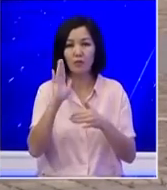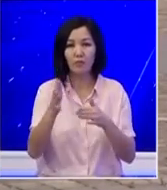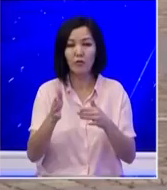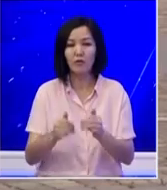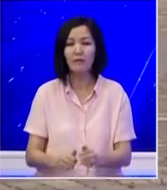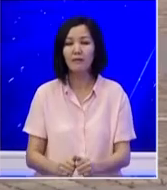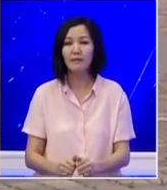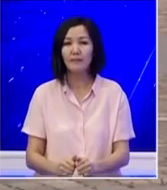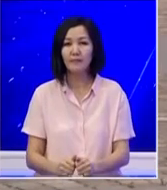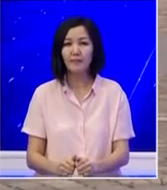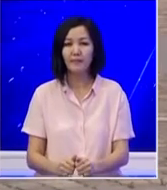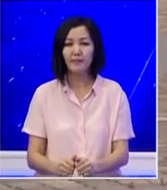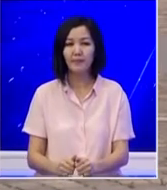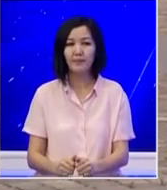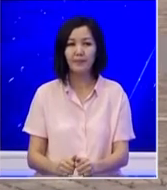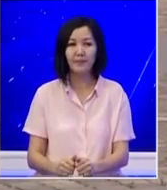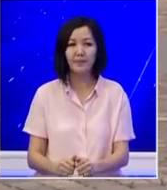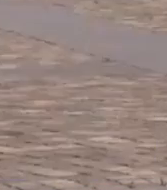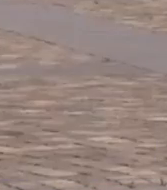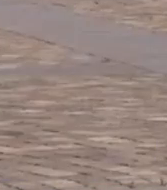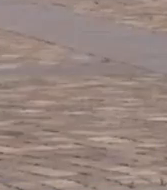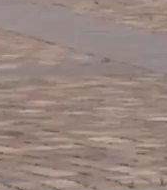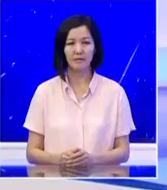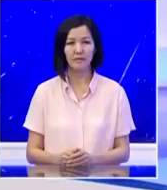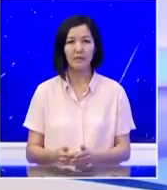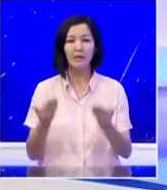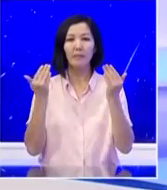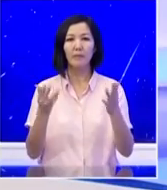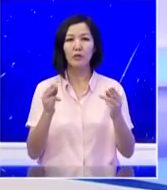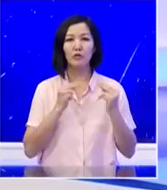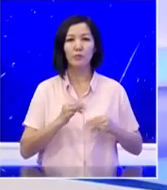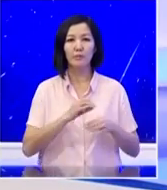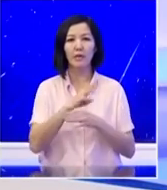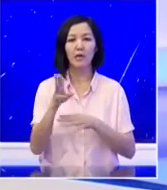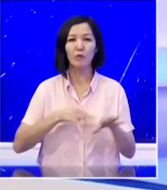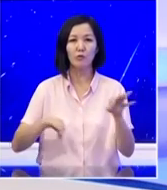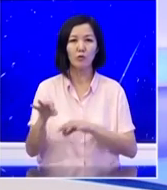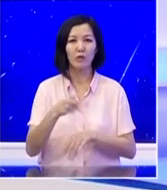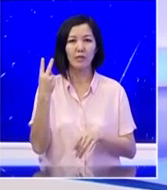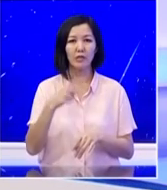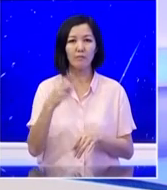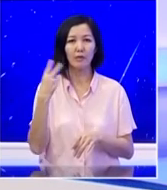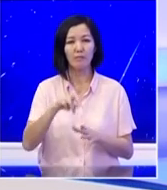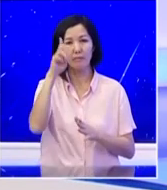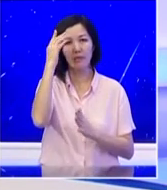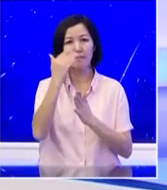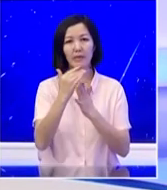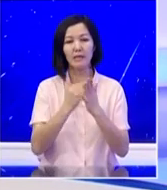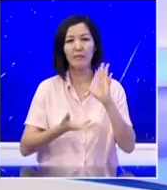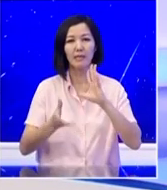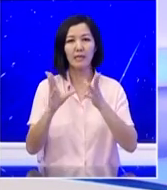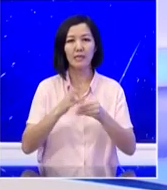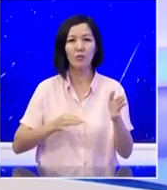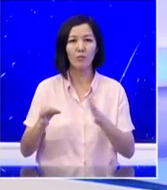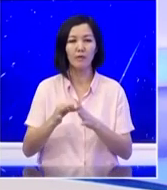Кәмшат Мұхамеджан, Абзал Нүсіп, Жетісу арнасы, Талдықорған. Биыл жұмыспен қамтудың жол картасы 2020 мемлекеттік